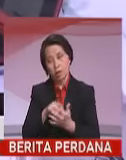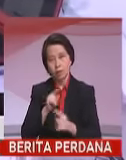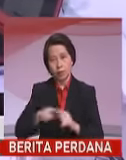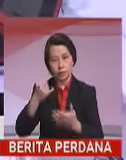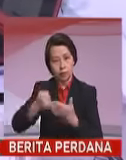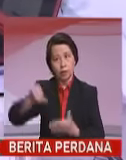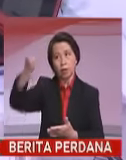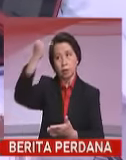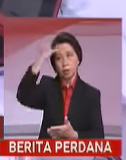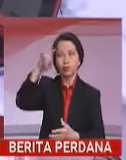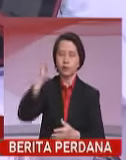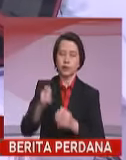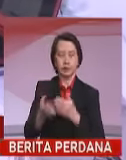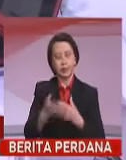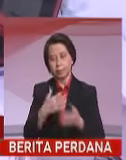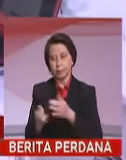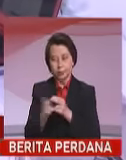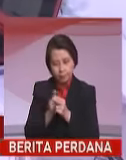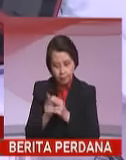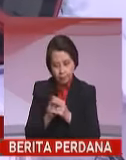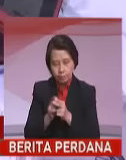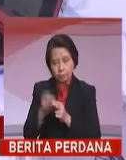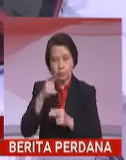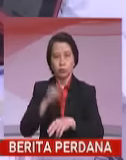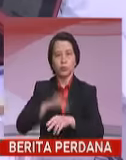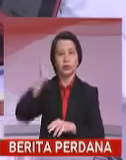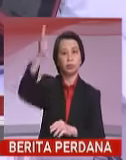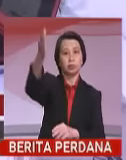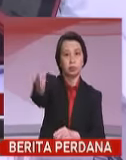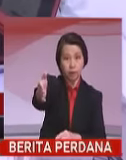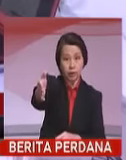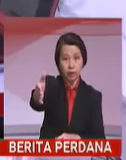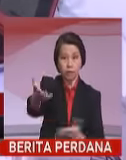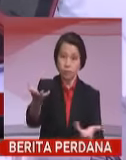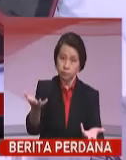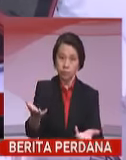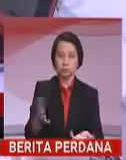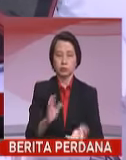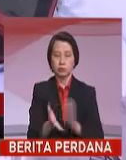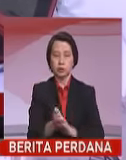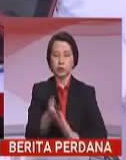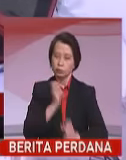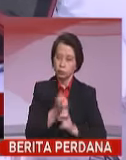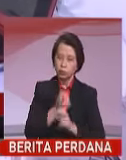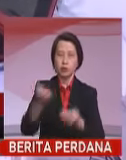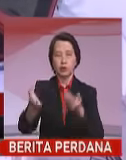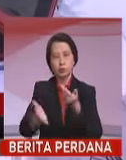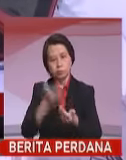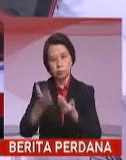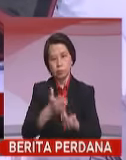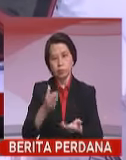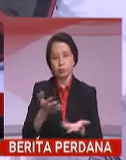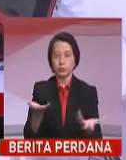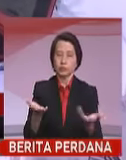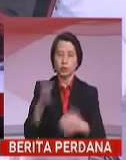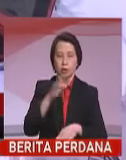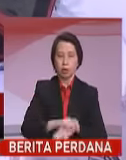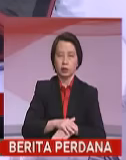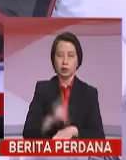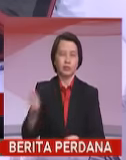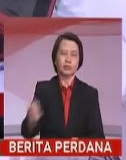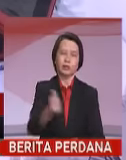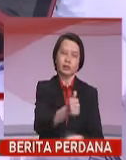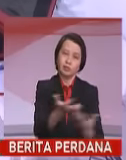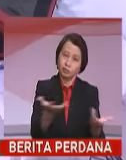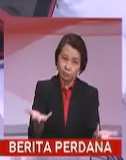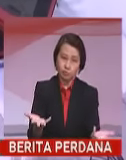ilmu tu kita kena usahlah juga sebab tu demi untuk masa depan kita. So susah ke senang ke itu atas masing-masing.